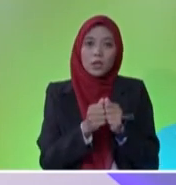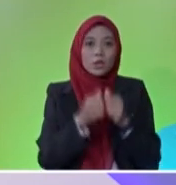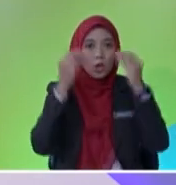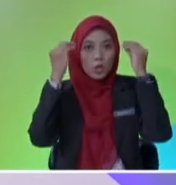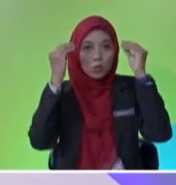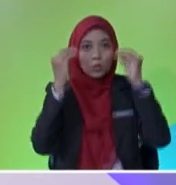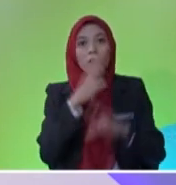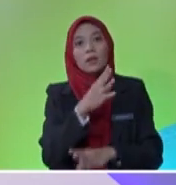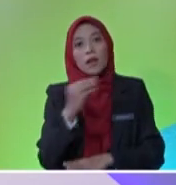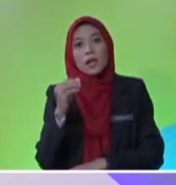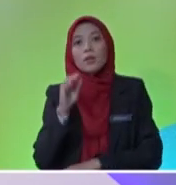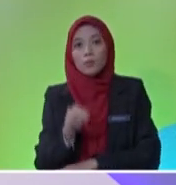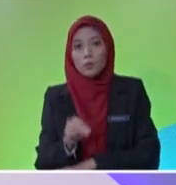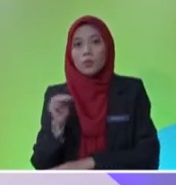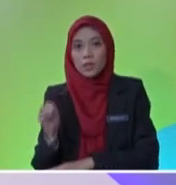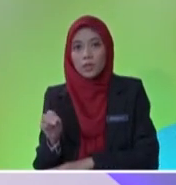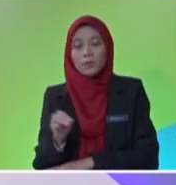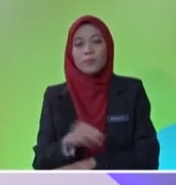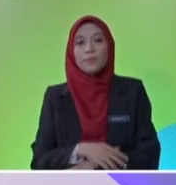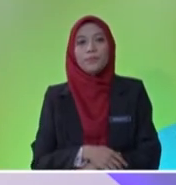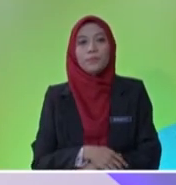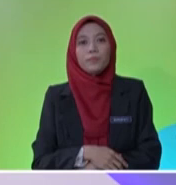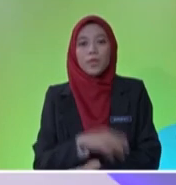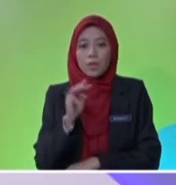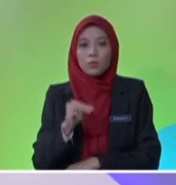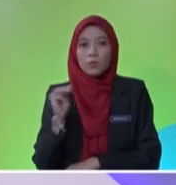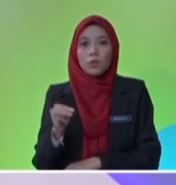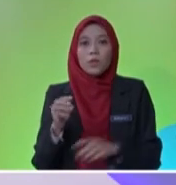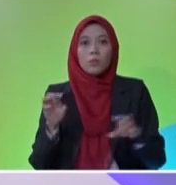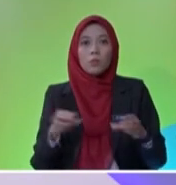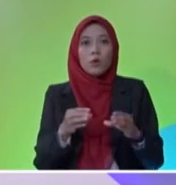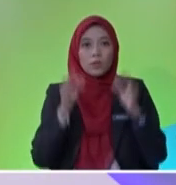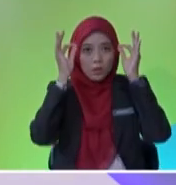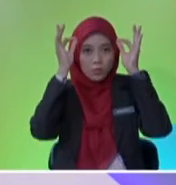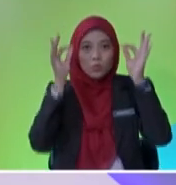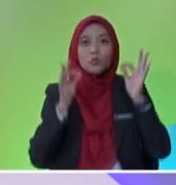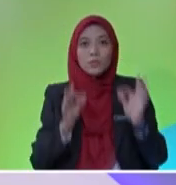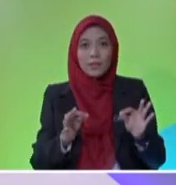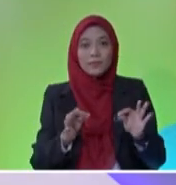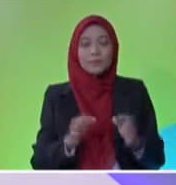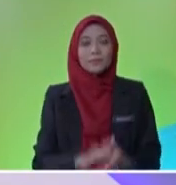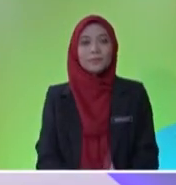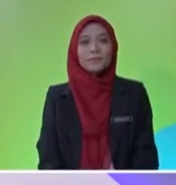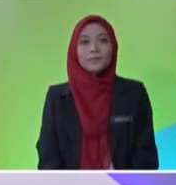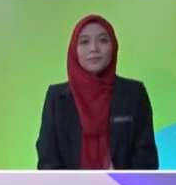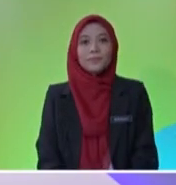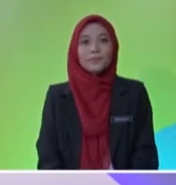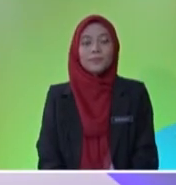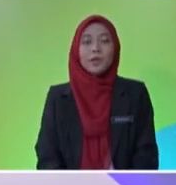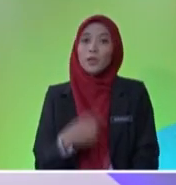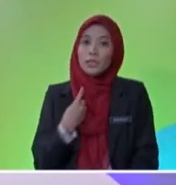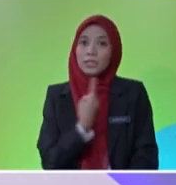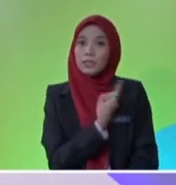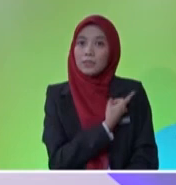jadi disitu akan berlaku rumusan dan keputusan baik pakai seterusnya kita